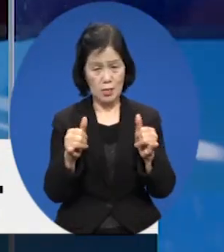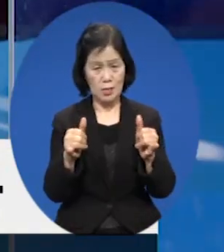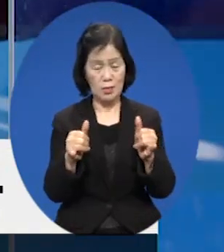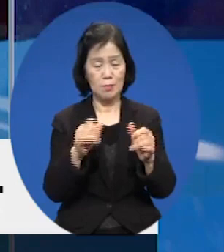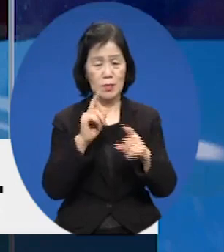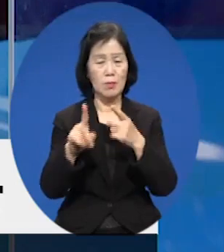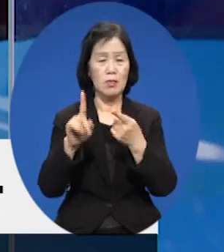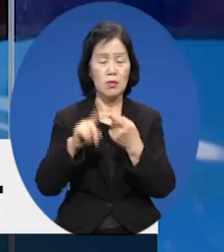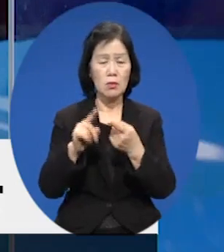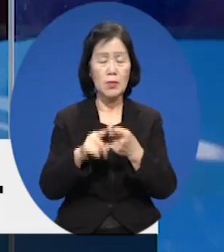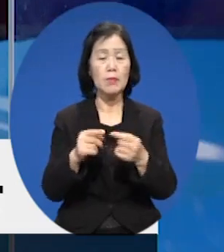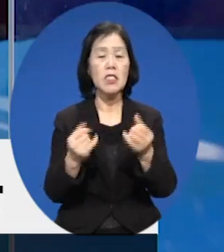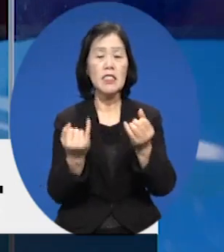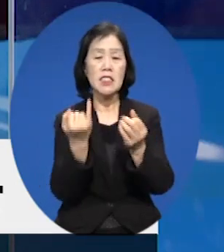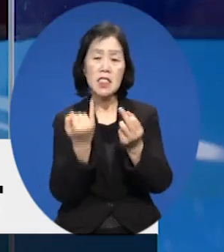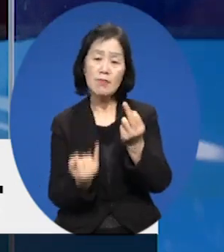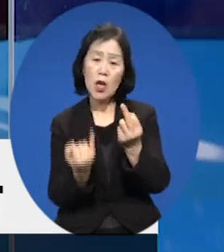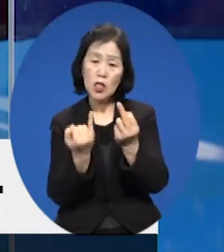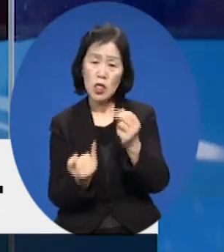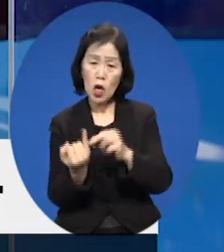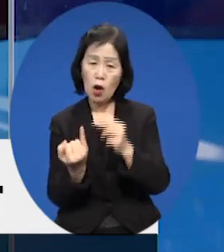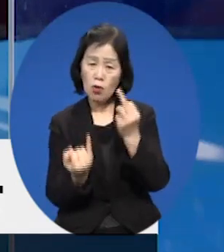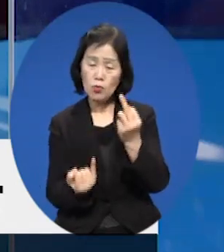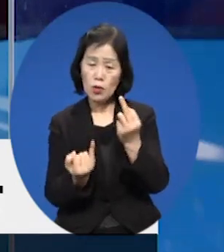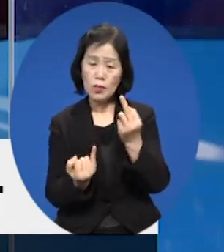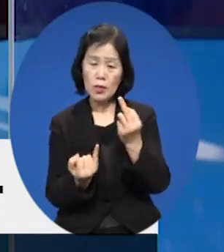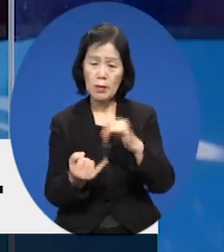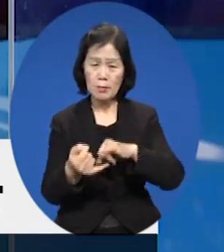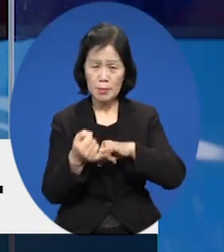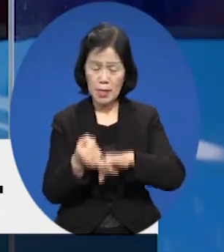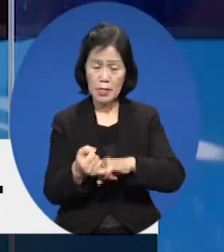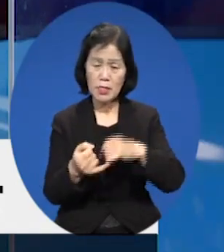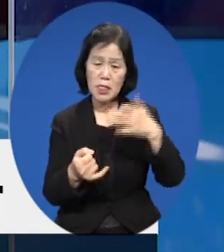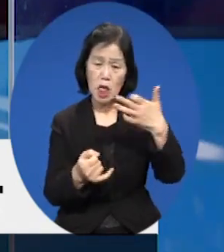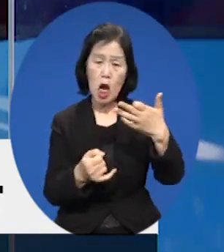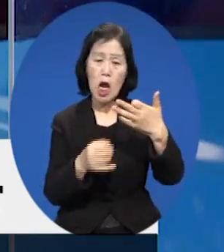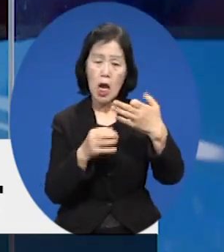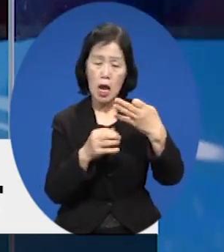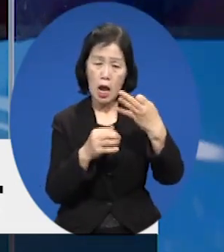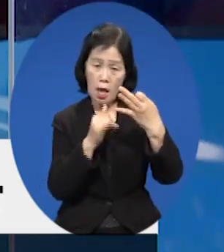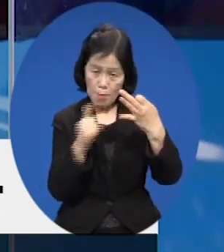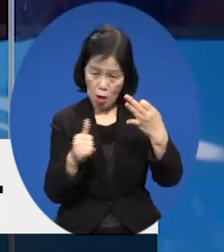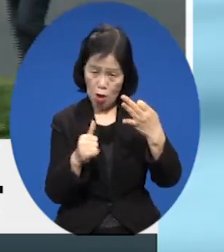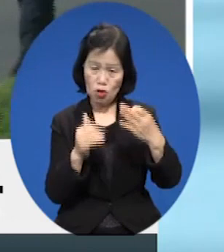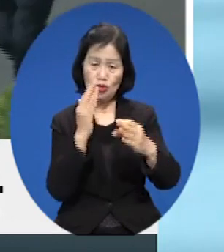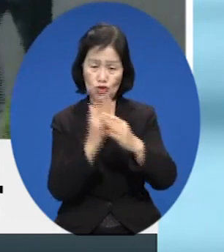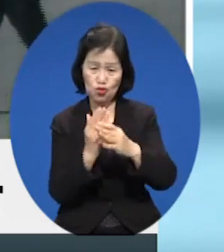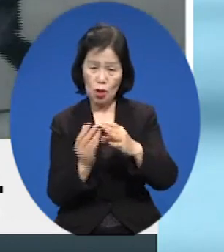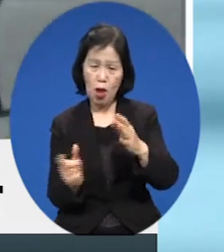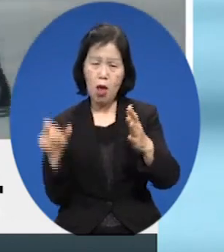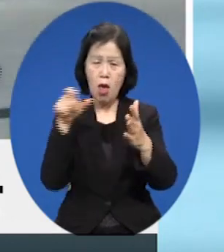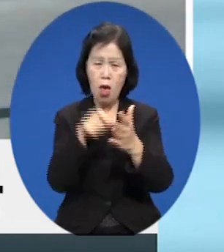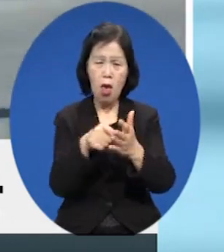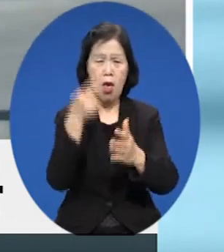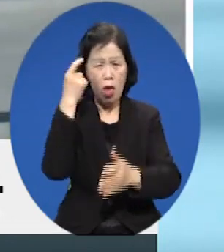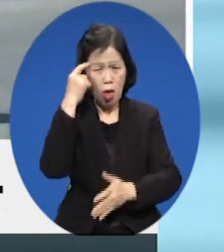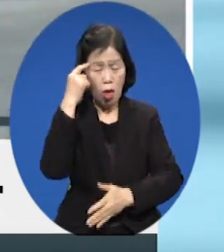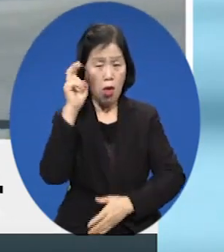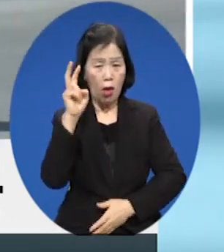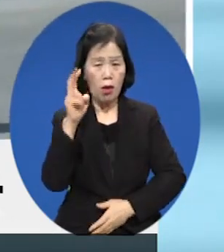하신대로 이번에 김여정 정치 9 후보 위원은 반드시 14명의 정치국 원 에 들어갈 것이다 이렇게 예상을 했는데